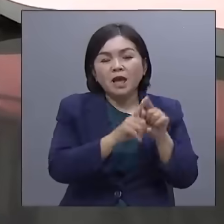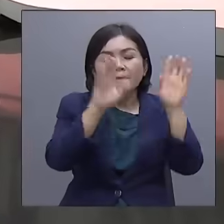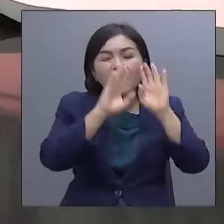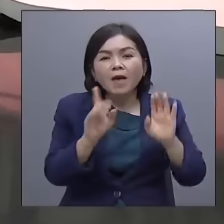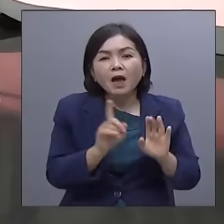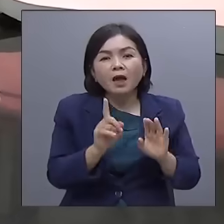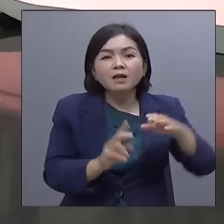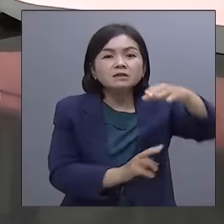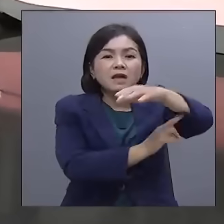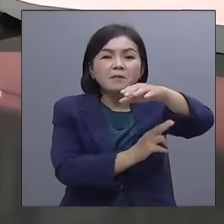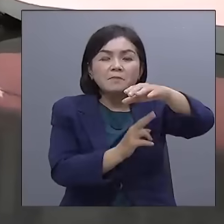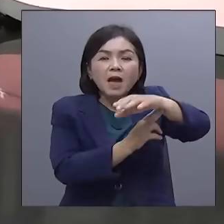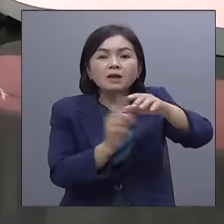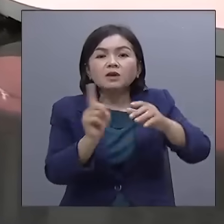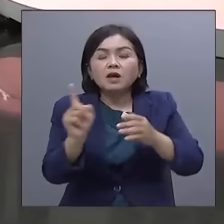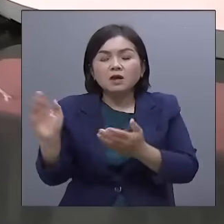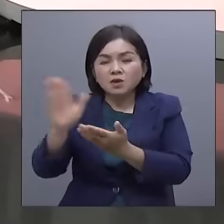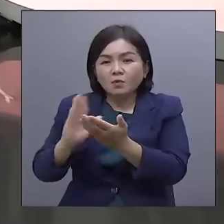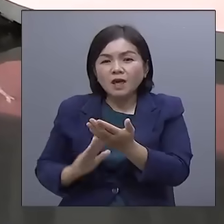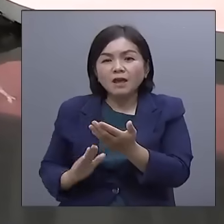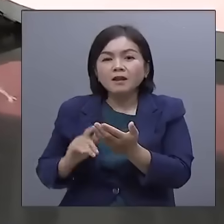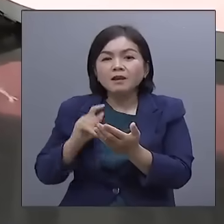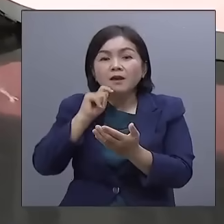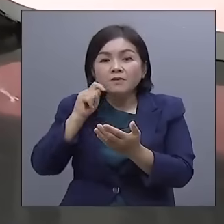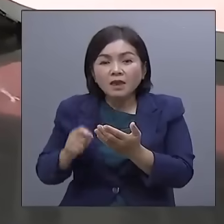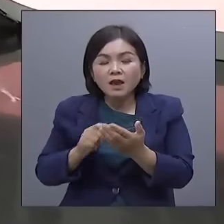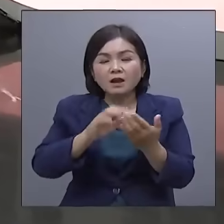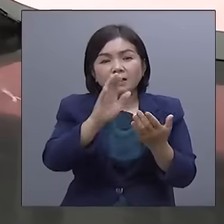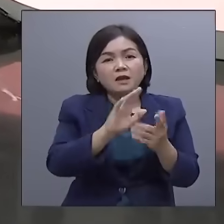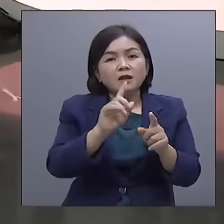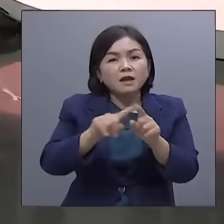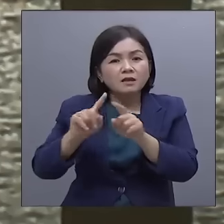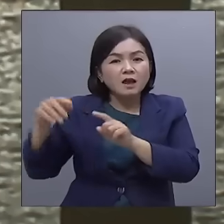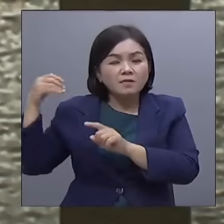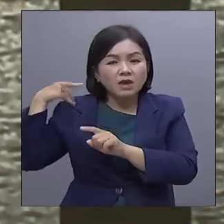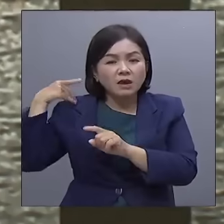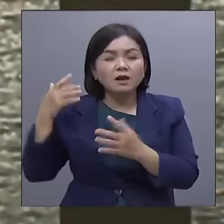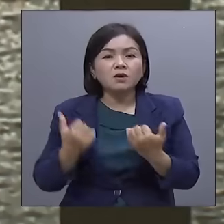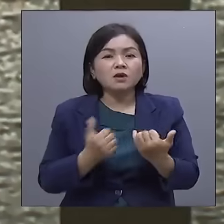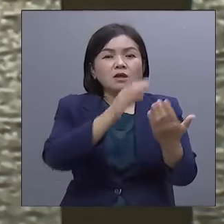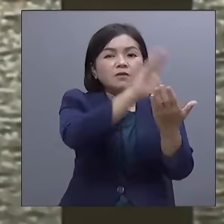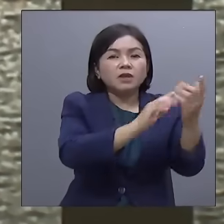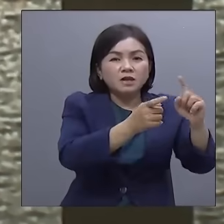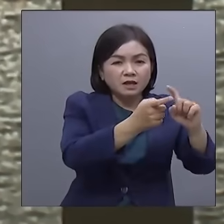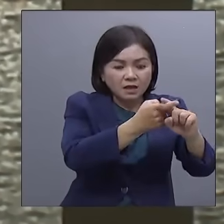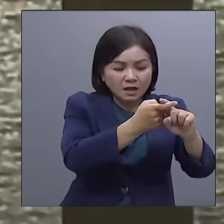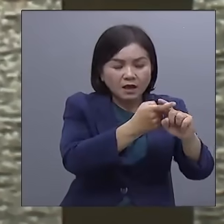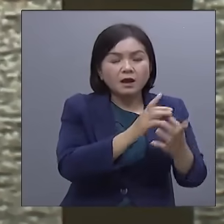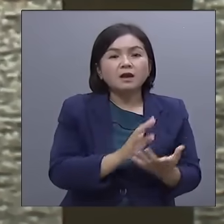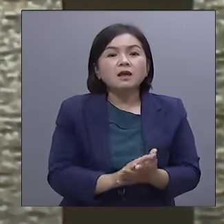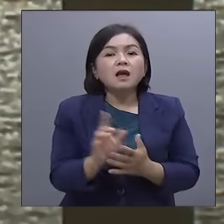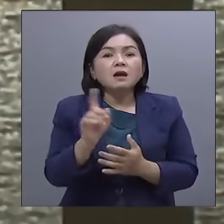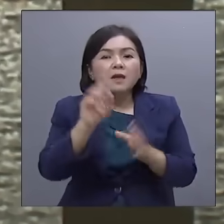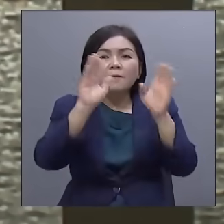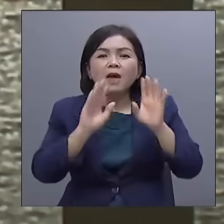ระหว่างใครเมียกับรัสเซียถูกโจมตีไปก่อนหน้านี้เขาบอกกันว่าการโจมตีที่เกิดขึ้นนะคะมีผลทั้งในเชิงของ